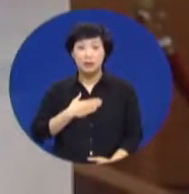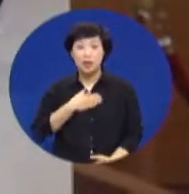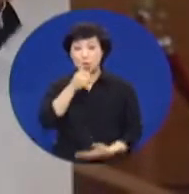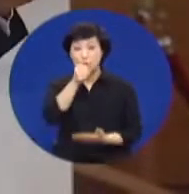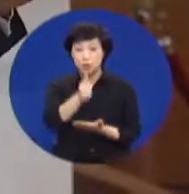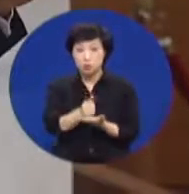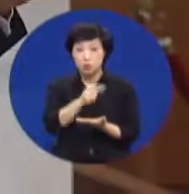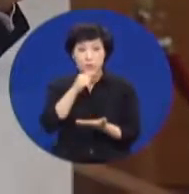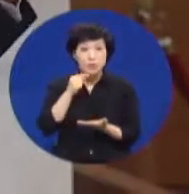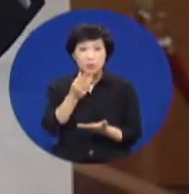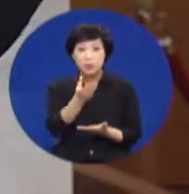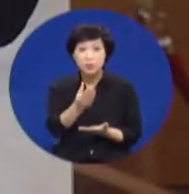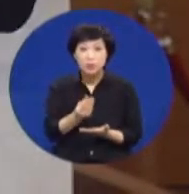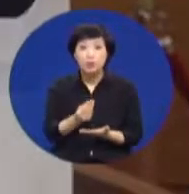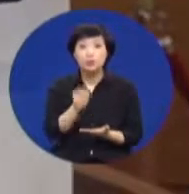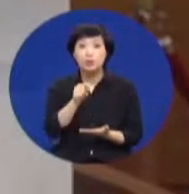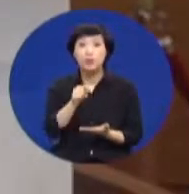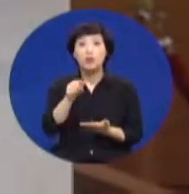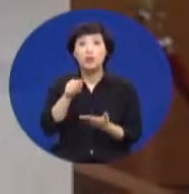죄라는 빚은